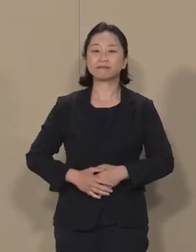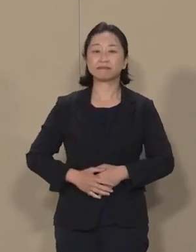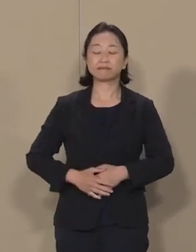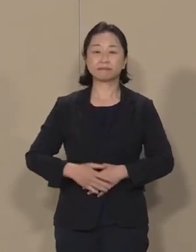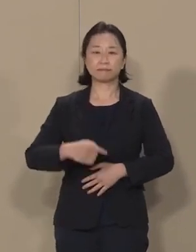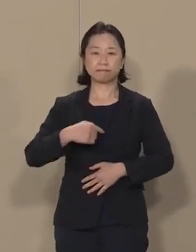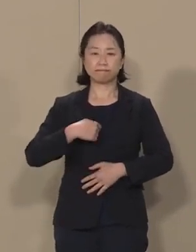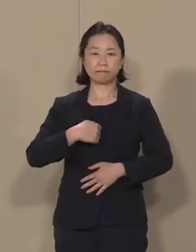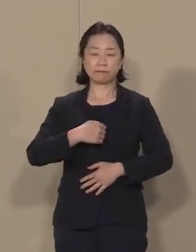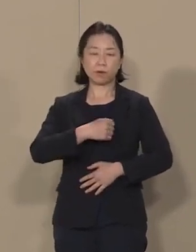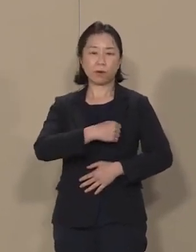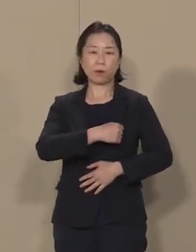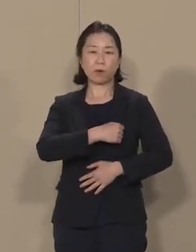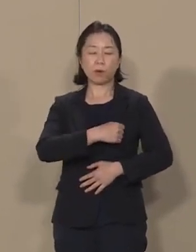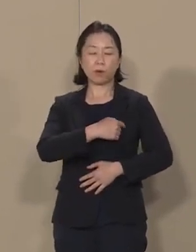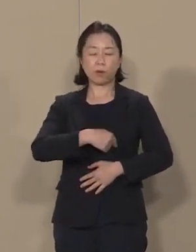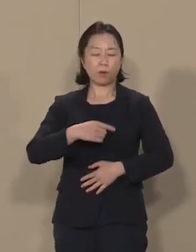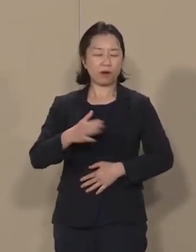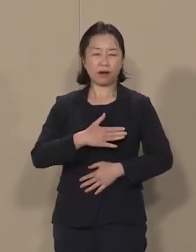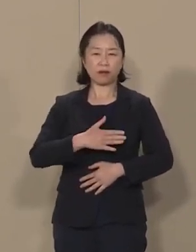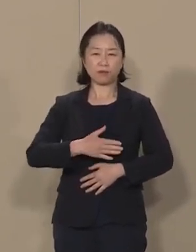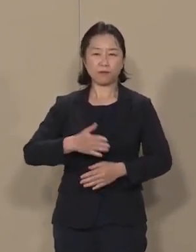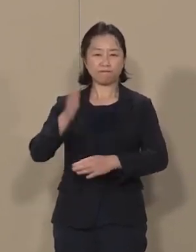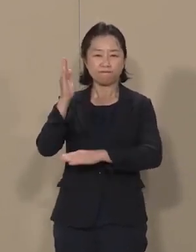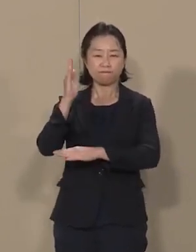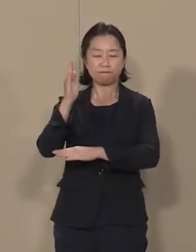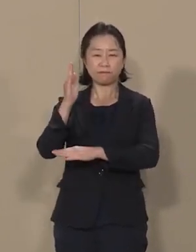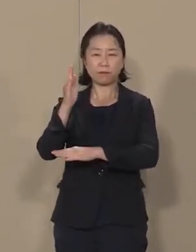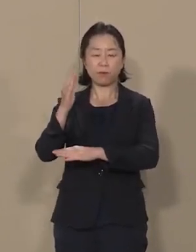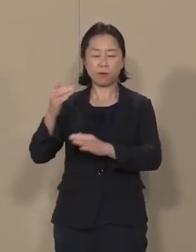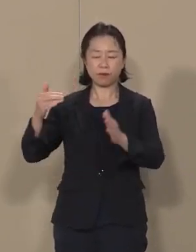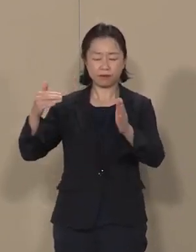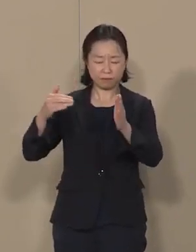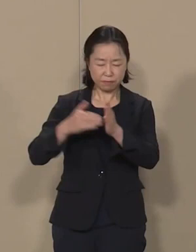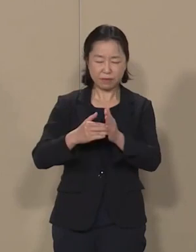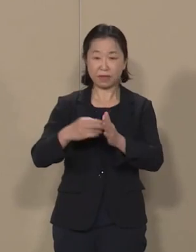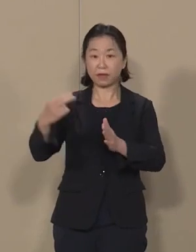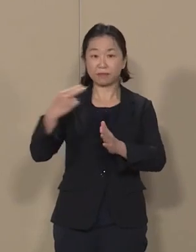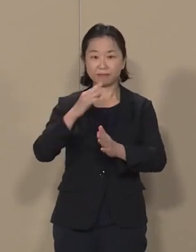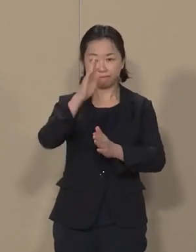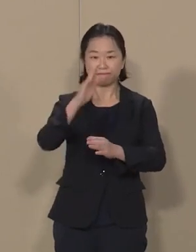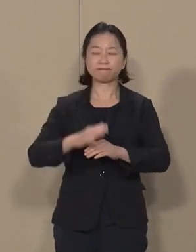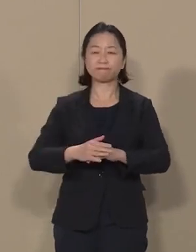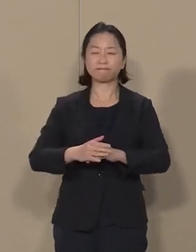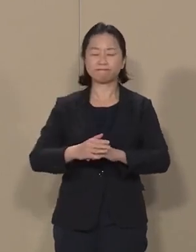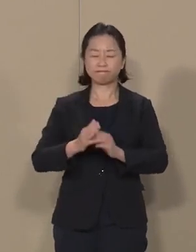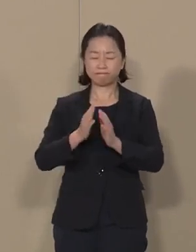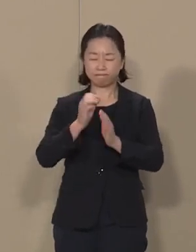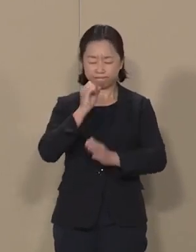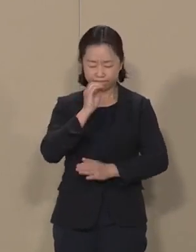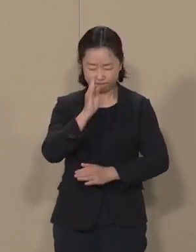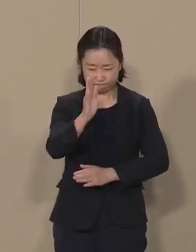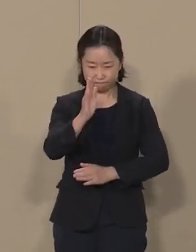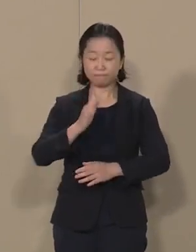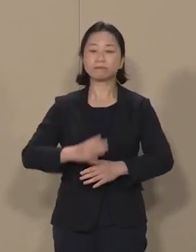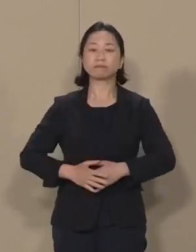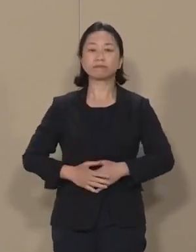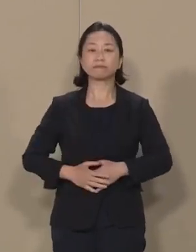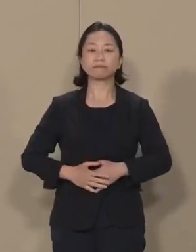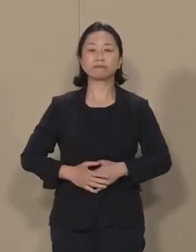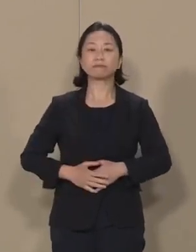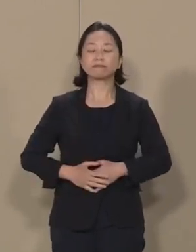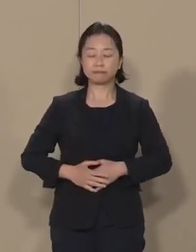私の魂の訴えをどうか皆さん最後までお聴きください心よりお願いを申し上げます